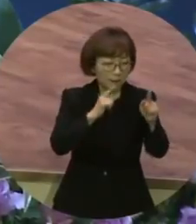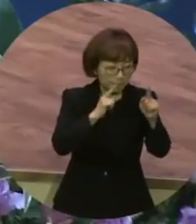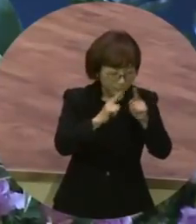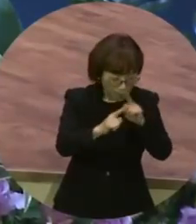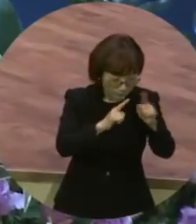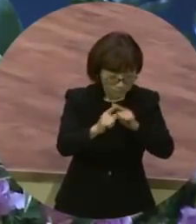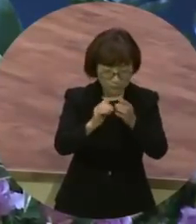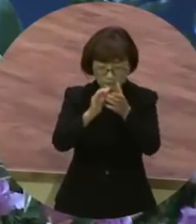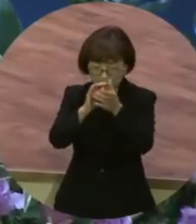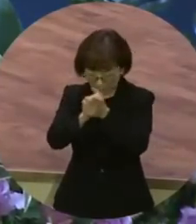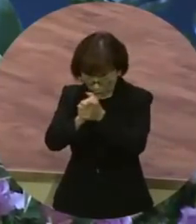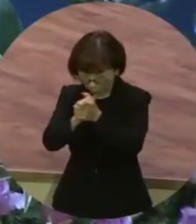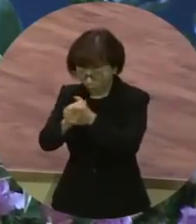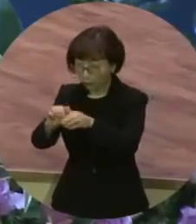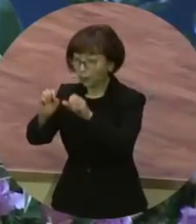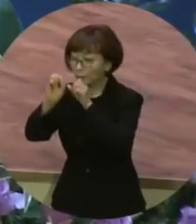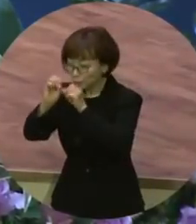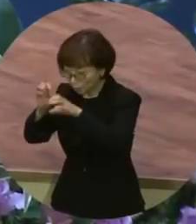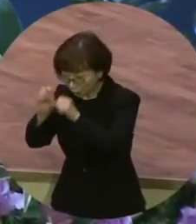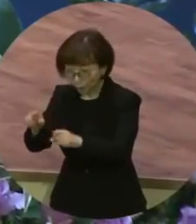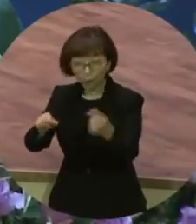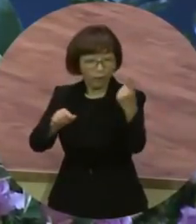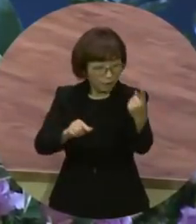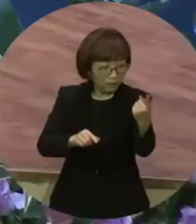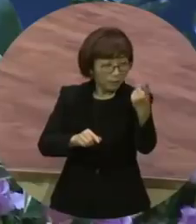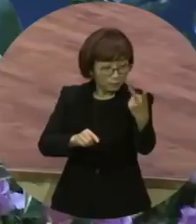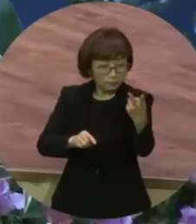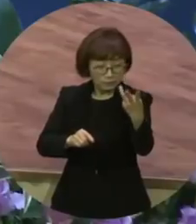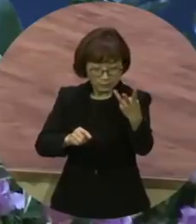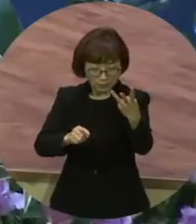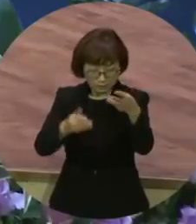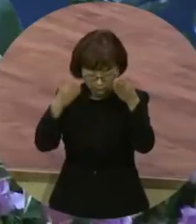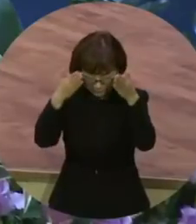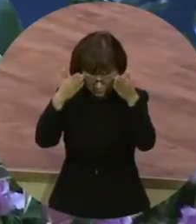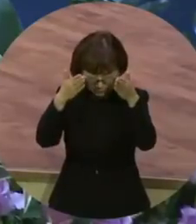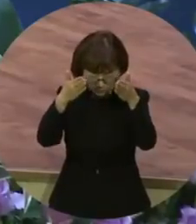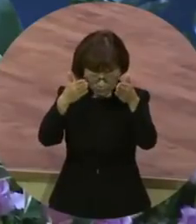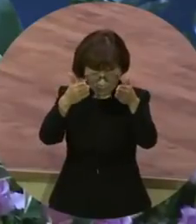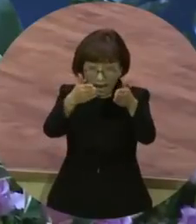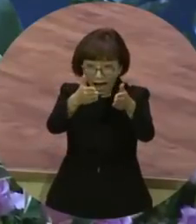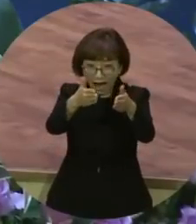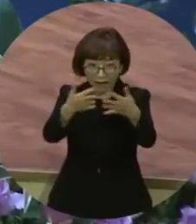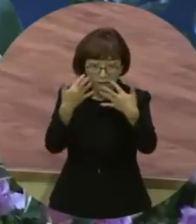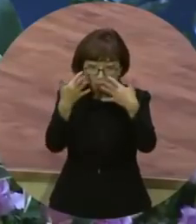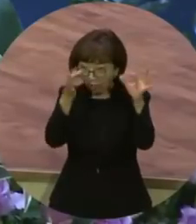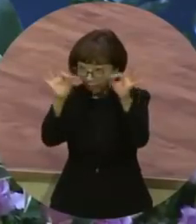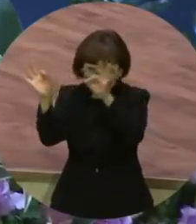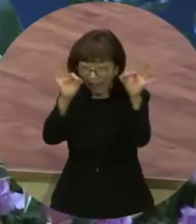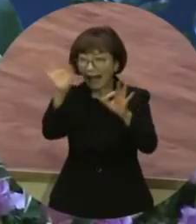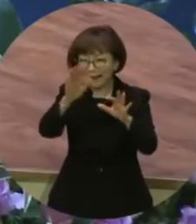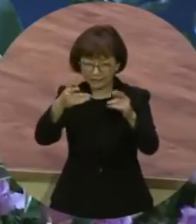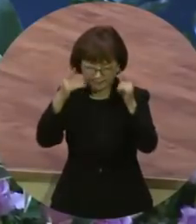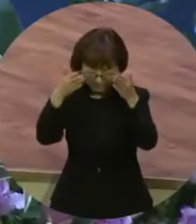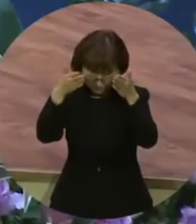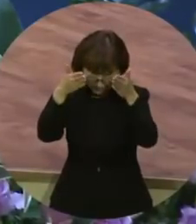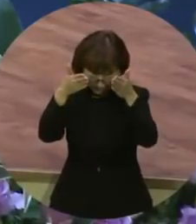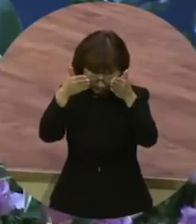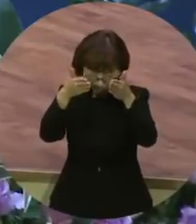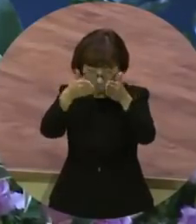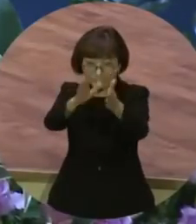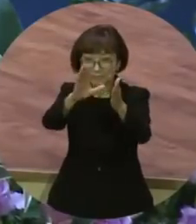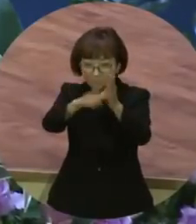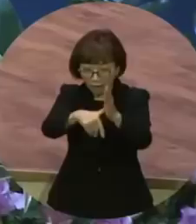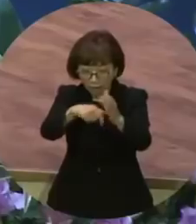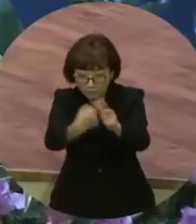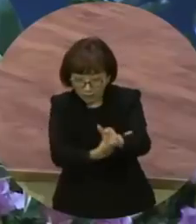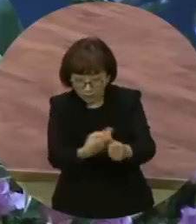우리가 장난삼아 얘기하는 이 삼오늘에 올인했을 뿐인데 우리는 전 세계 후대들이 죽어가는 이 시간표에 렘넌트리 썸이 자라는